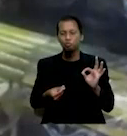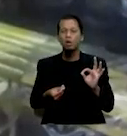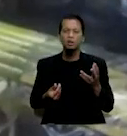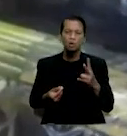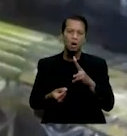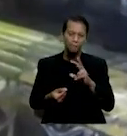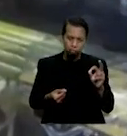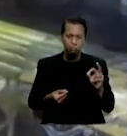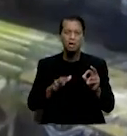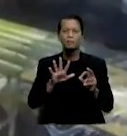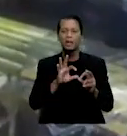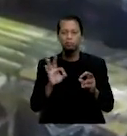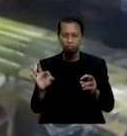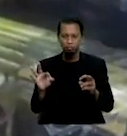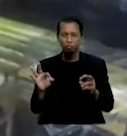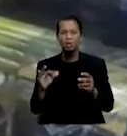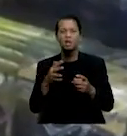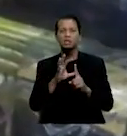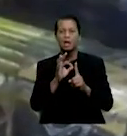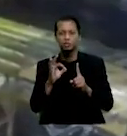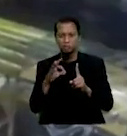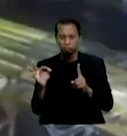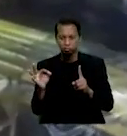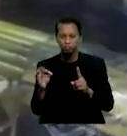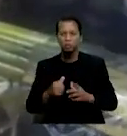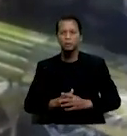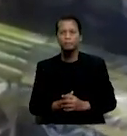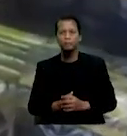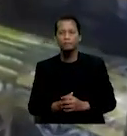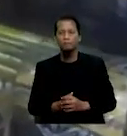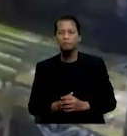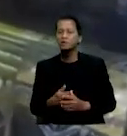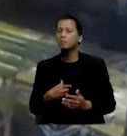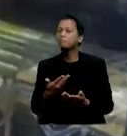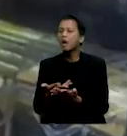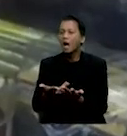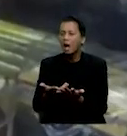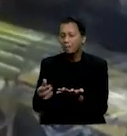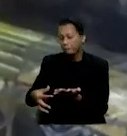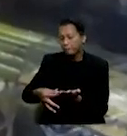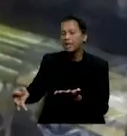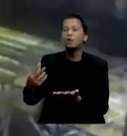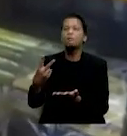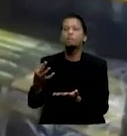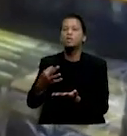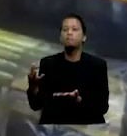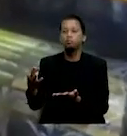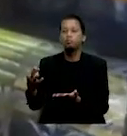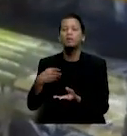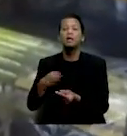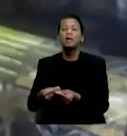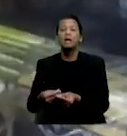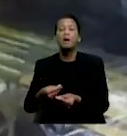50 ribuan, ada 100 ribu. Dia nanya kan, aku yang ambil 20 ribu, terus aku kasih kembali kan 2 ribu, harganya kan 18 ribu